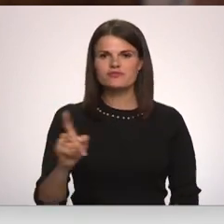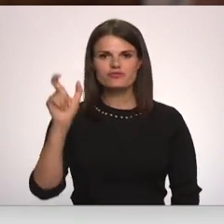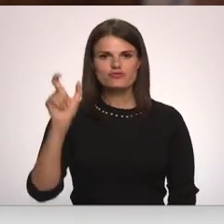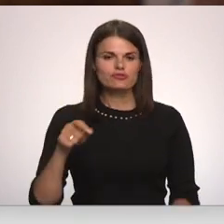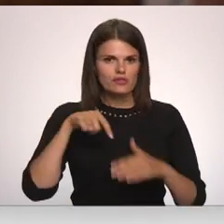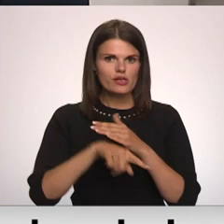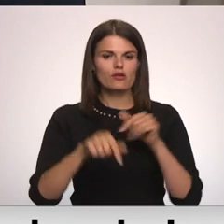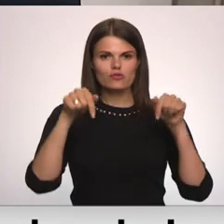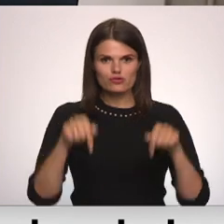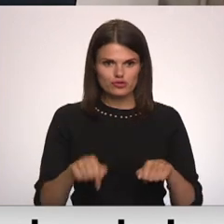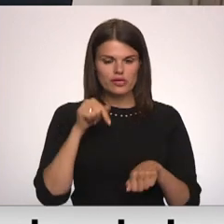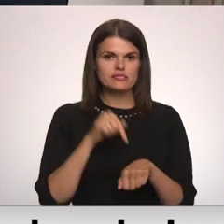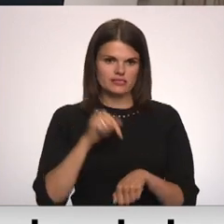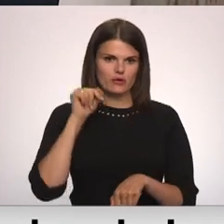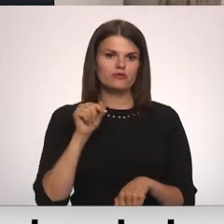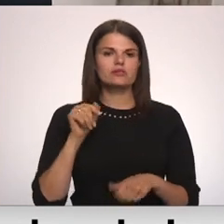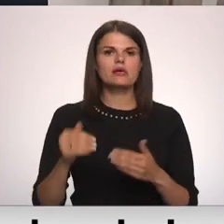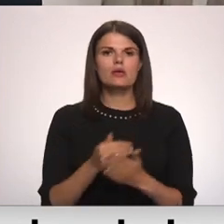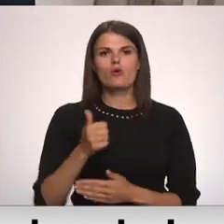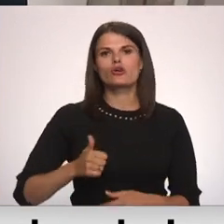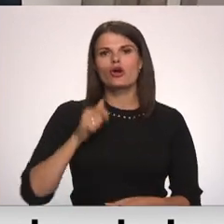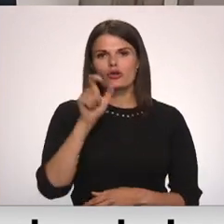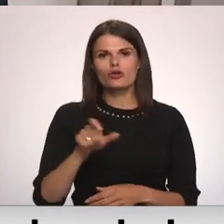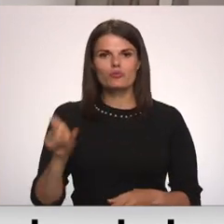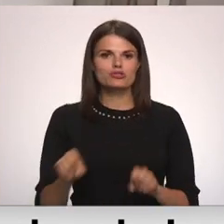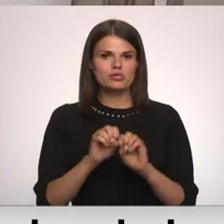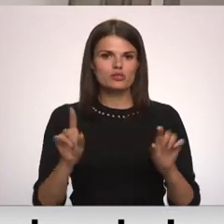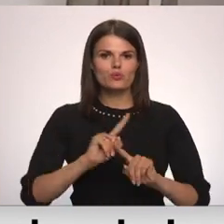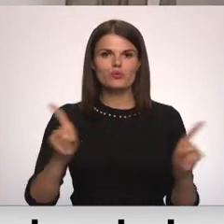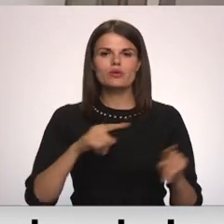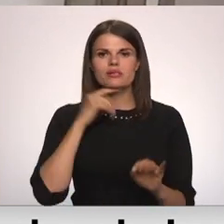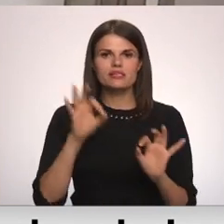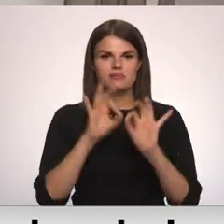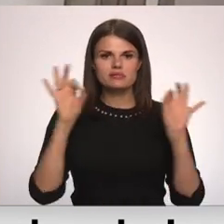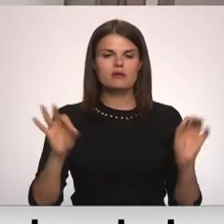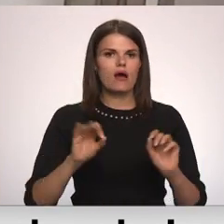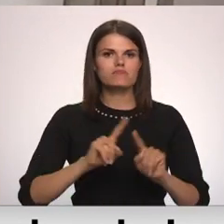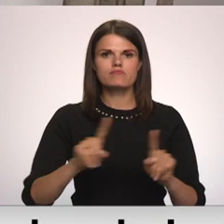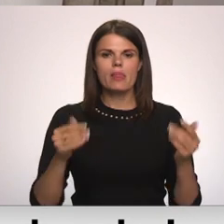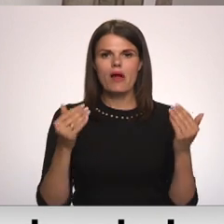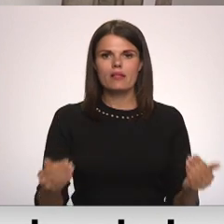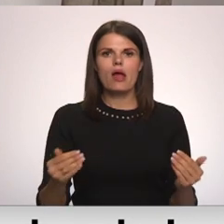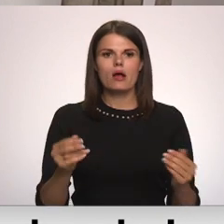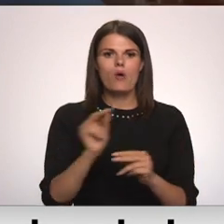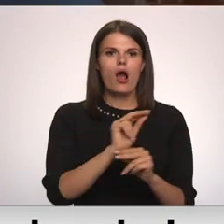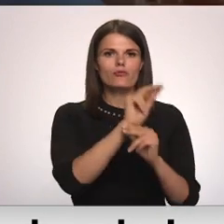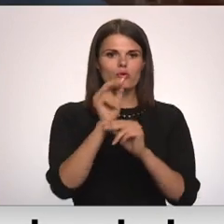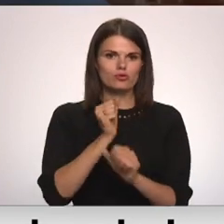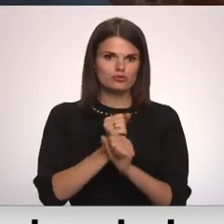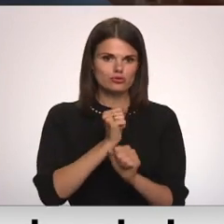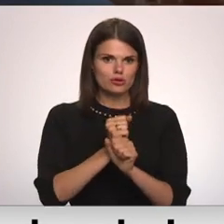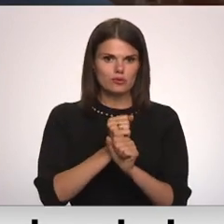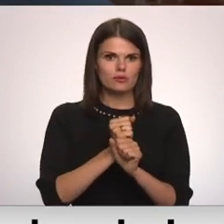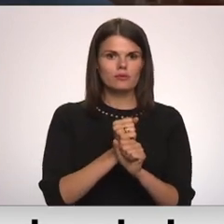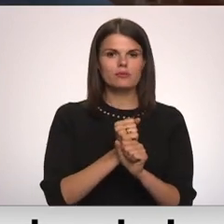to sajūtīs. Jaunie īpašnieki stāsta, ka jau tūlīt grib sākt neatliekamos atjaunošanas darbus. Mēģinājumi